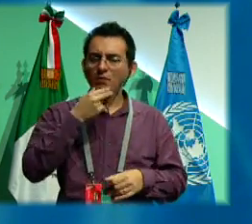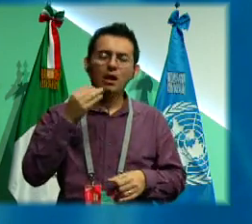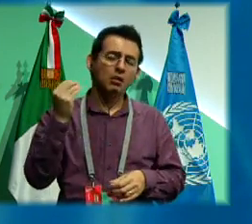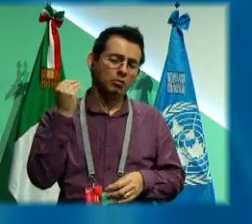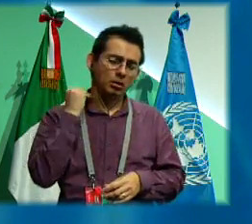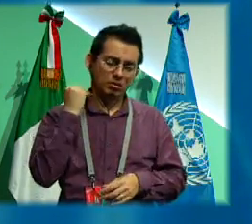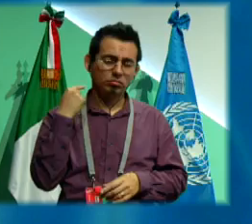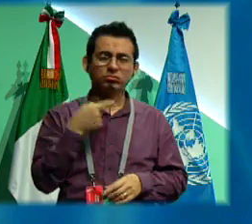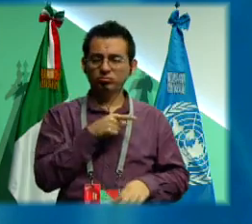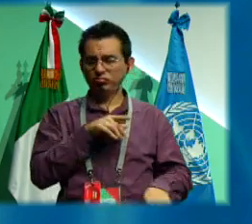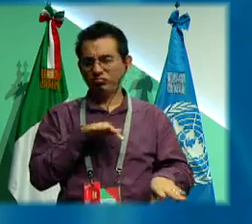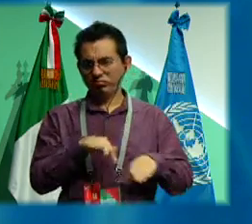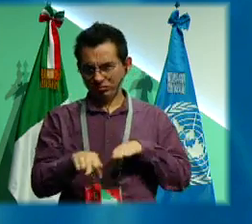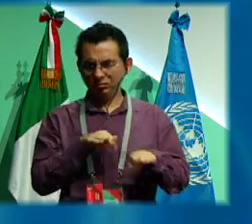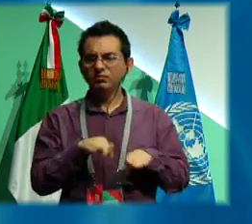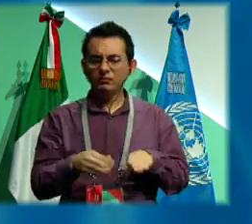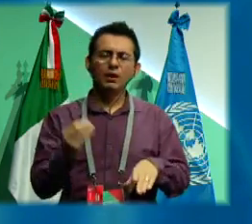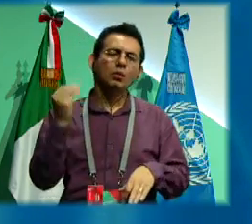de TIC.